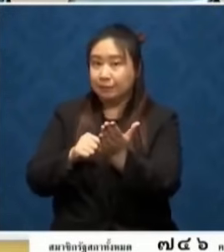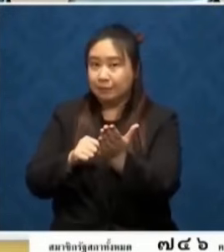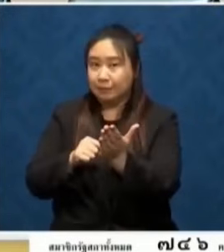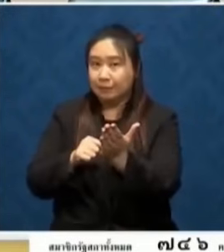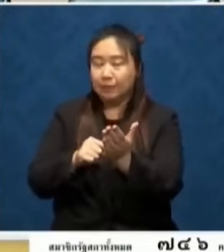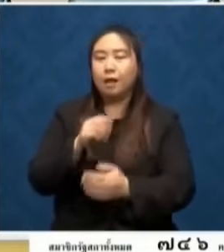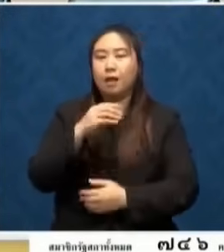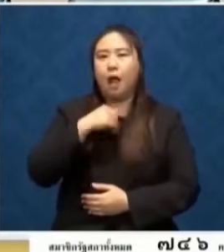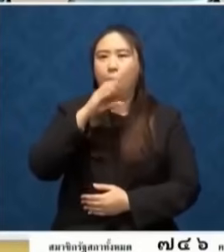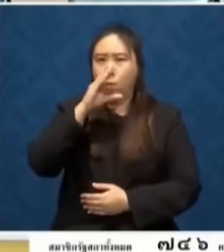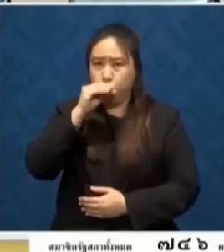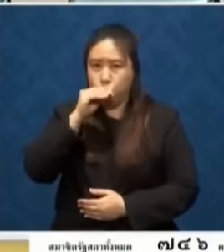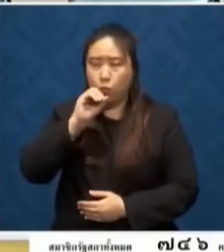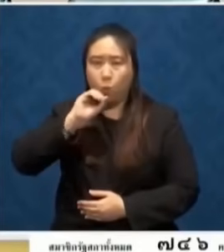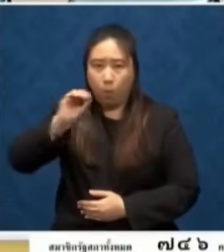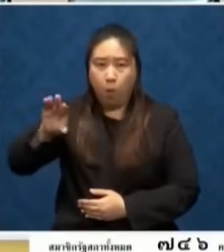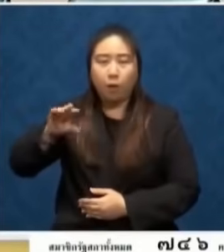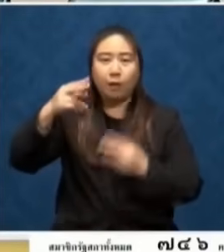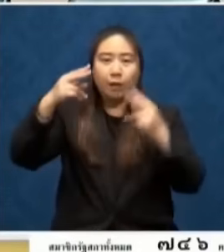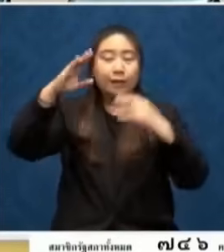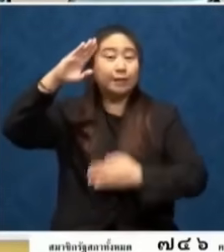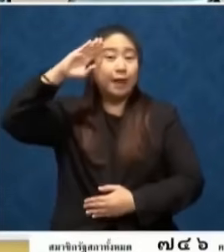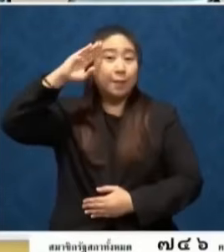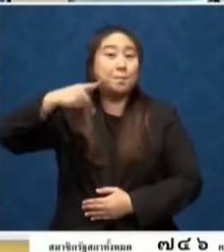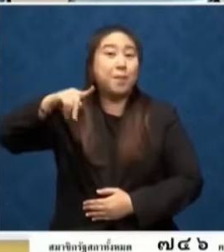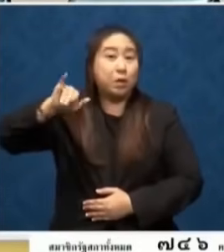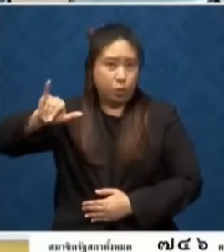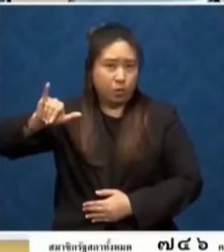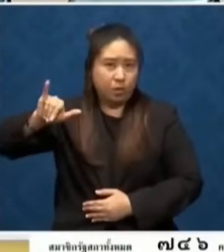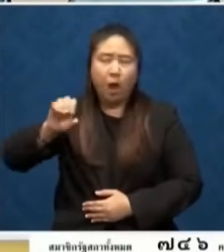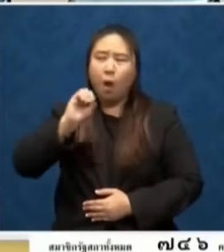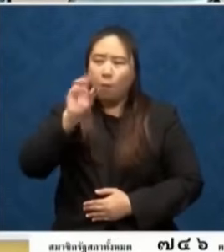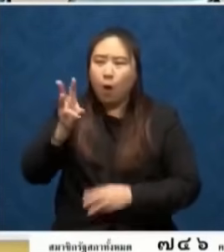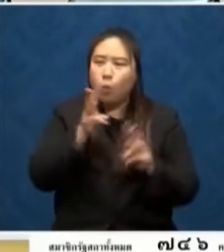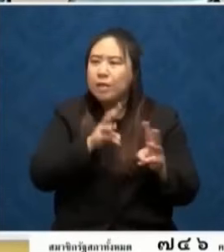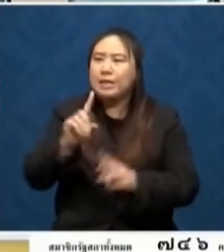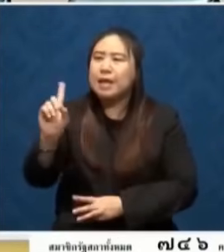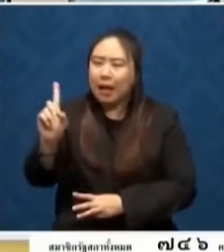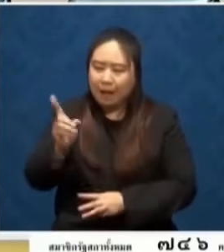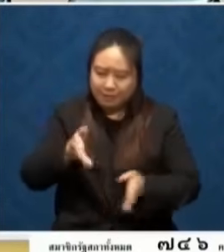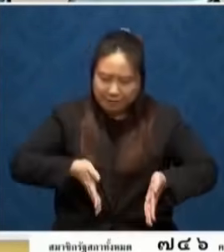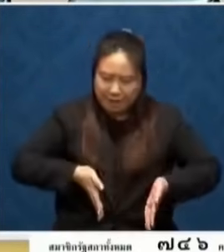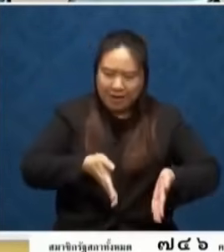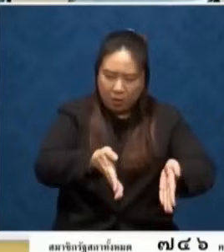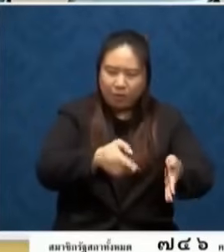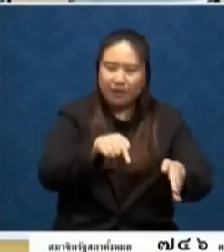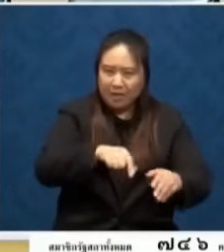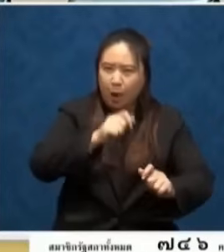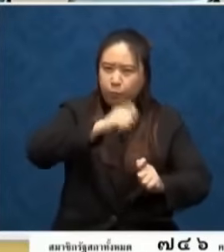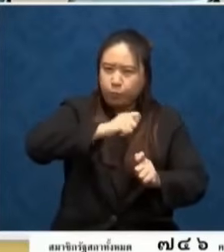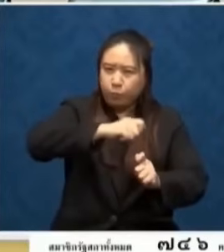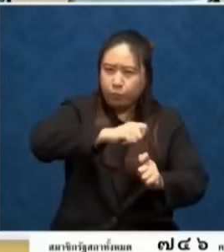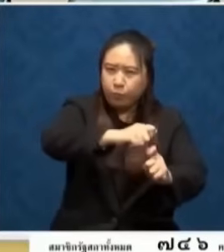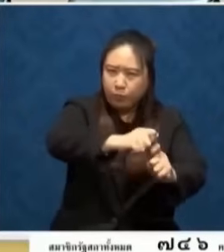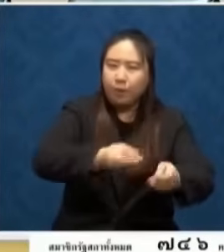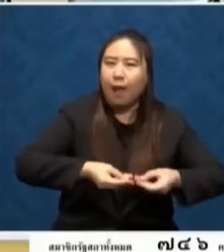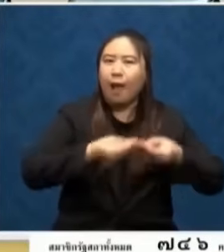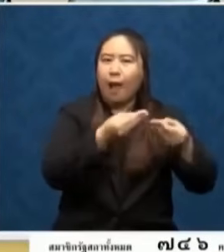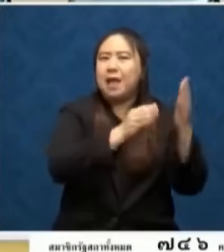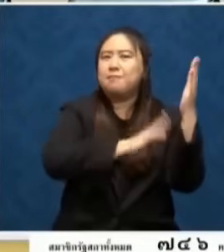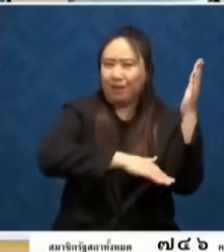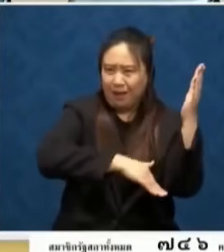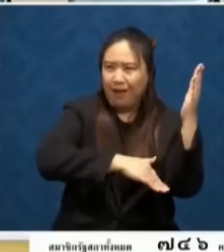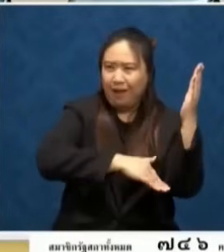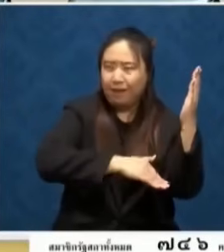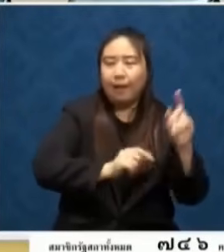งท่านพลเอกประยุทธ์ว่าน่าจะชดเชยด้วยการทำถนนสายหนึ่งให้กับภาคใต้แต่ว่านั่นแหละเวล